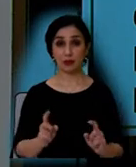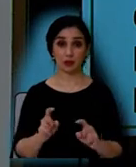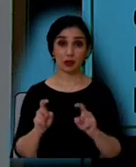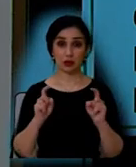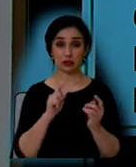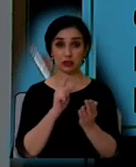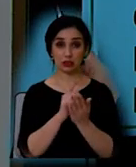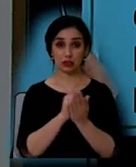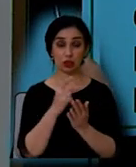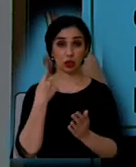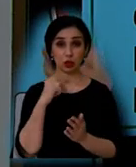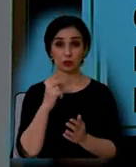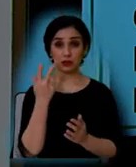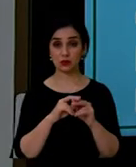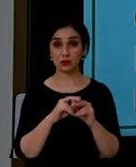Переходим к задаче номер 3.